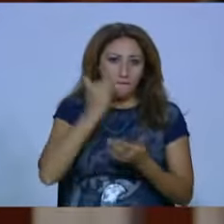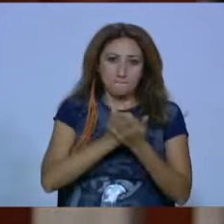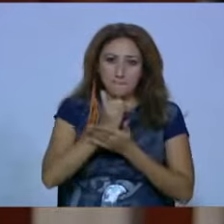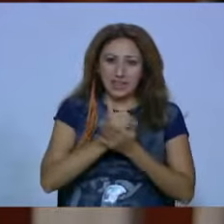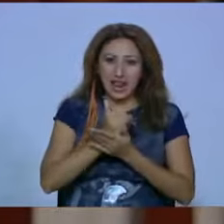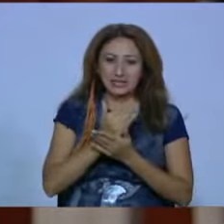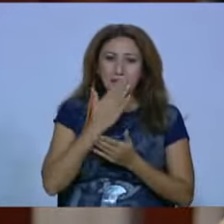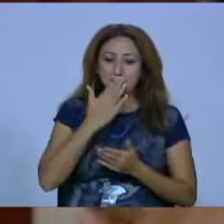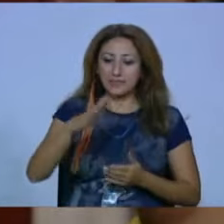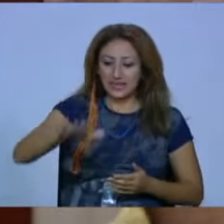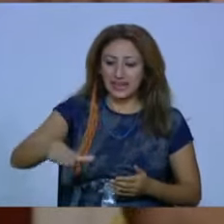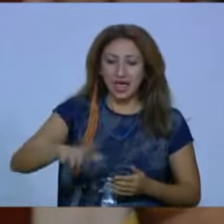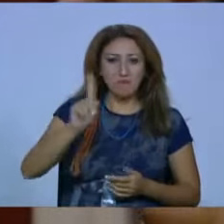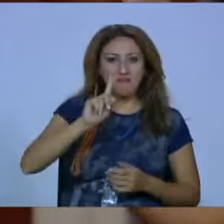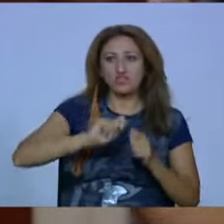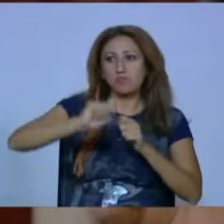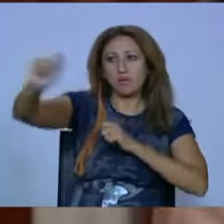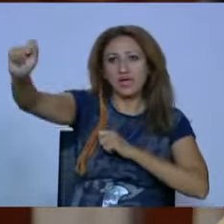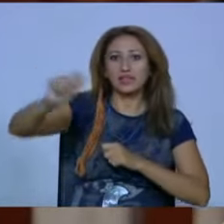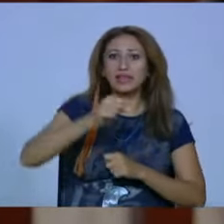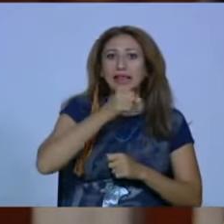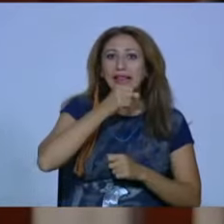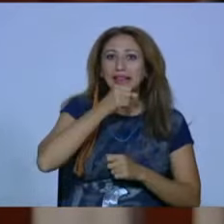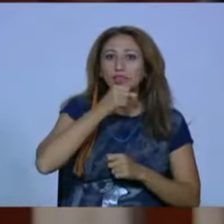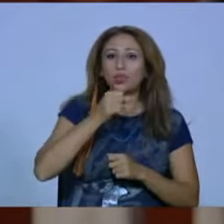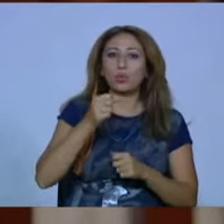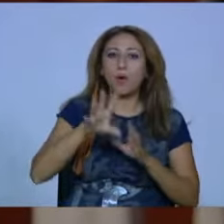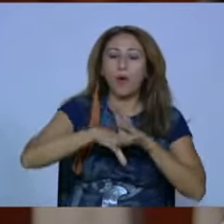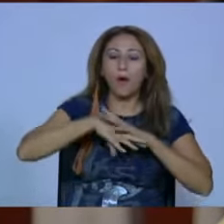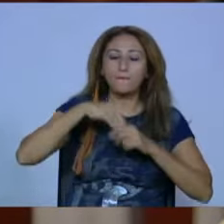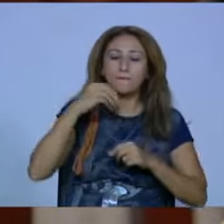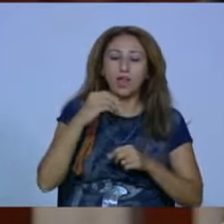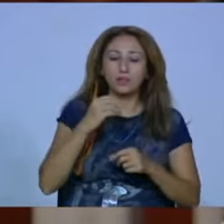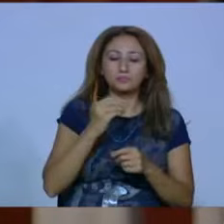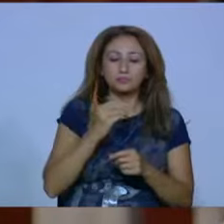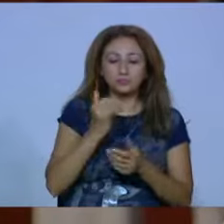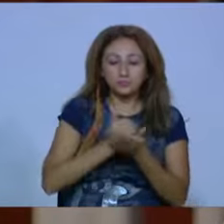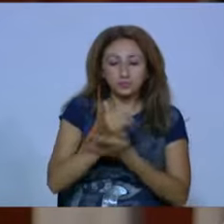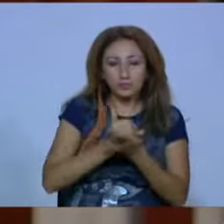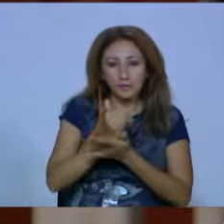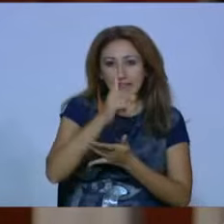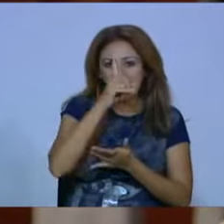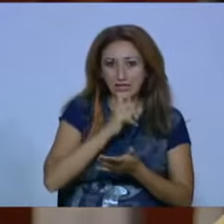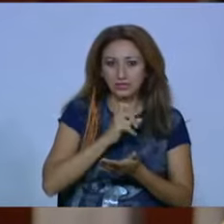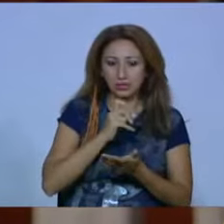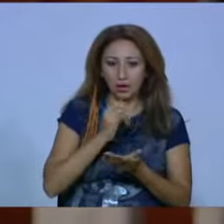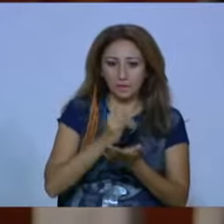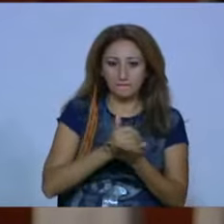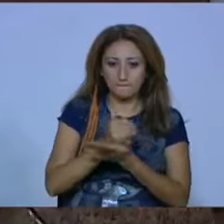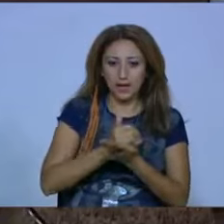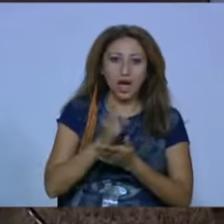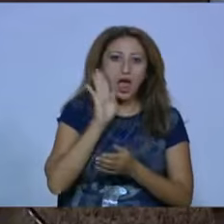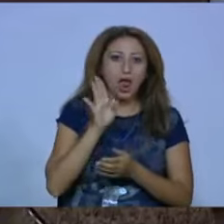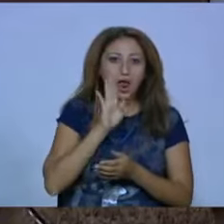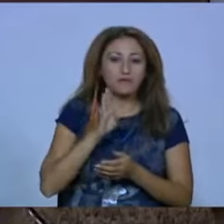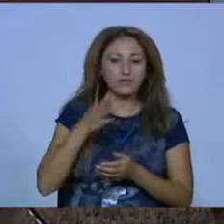كانت بعيدة جدا، فخصص الأرض دي وبنى مدرسة ابتدائي أزهري لأهل البلد، وكان حافظ